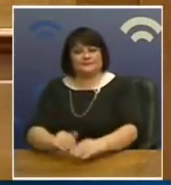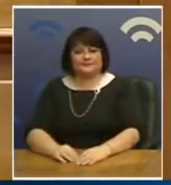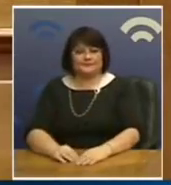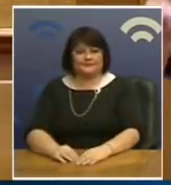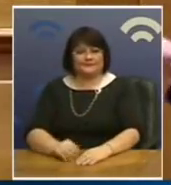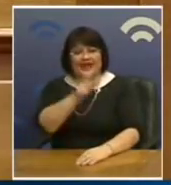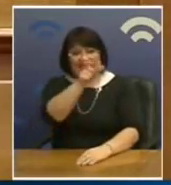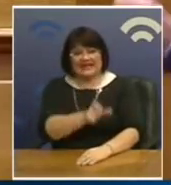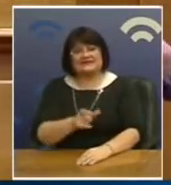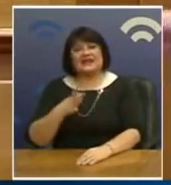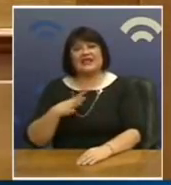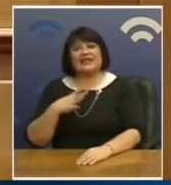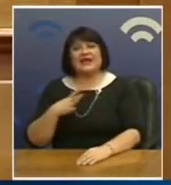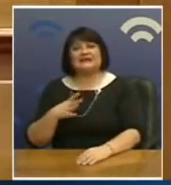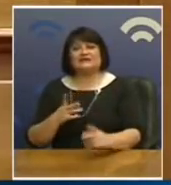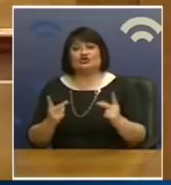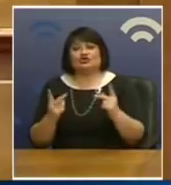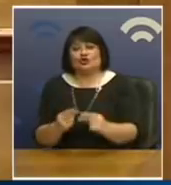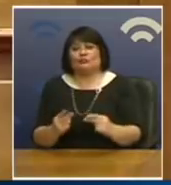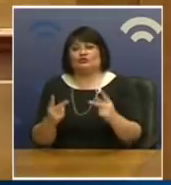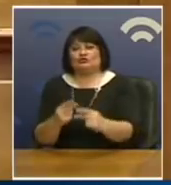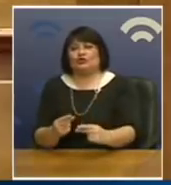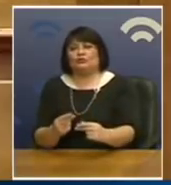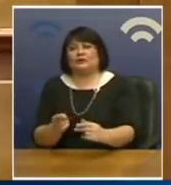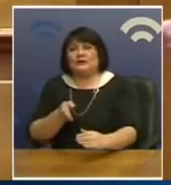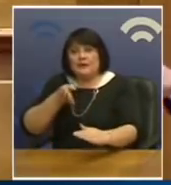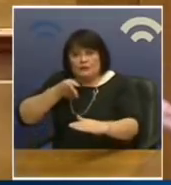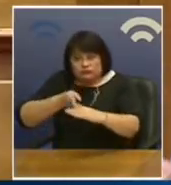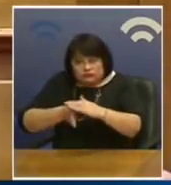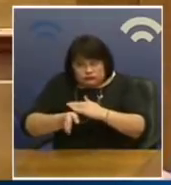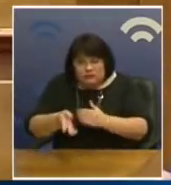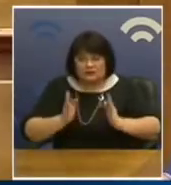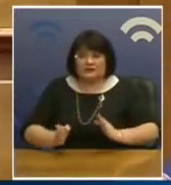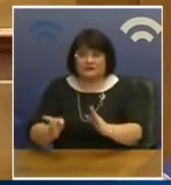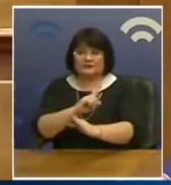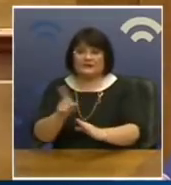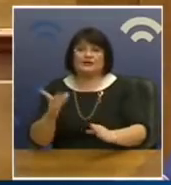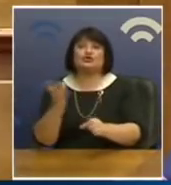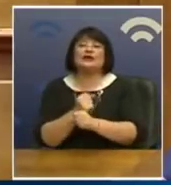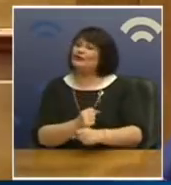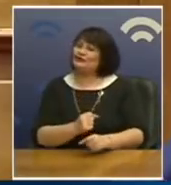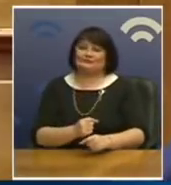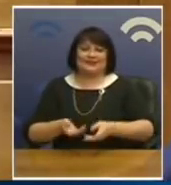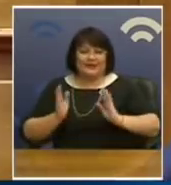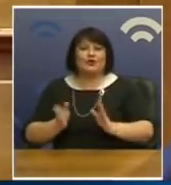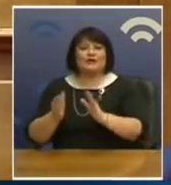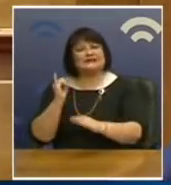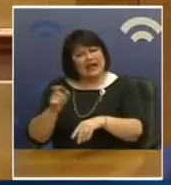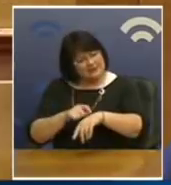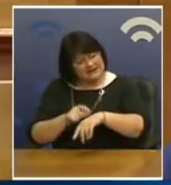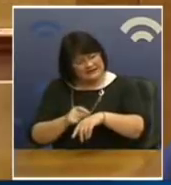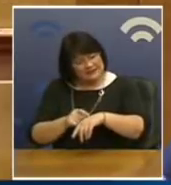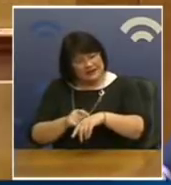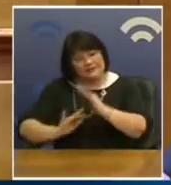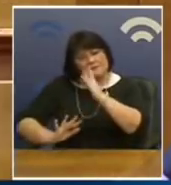εσείς επιθυμείτε να φρενάρετε την πορεία του τόπου προς τα εμπρός, στο τέλος δεν θα τα καταφέρετε. Αργά ή γρήγορα, η